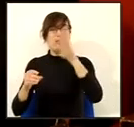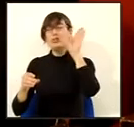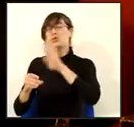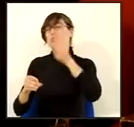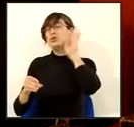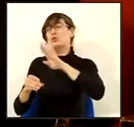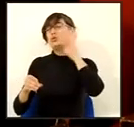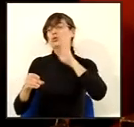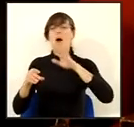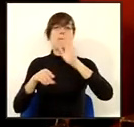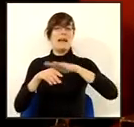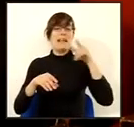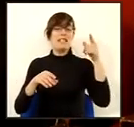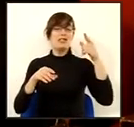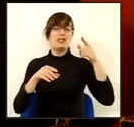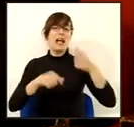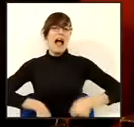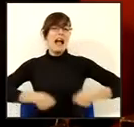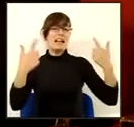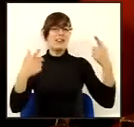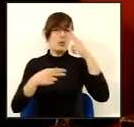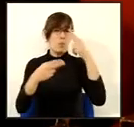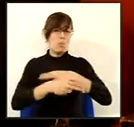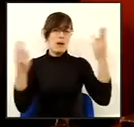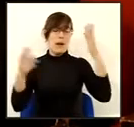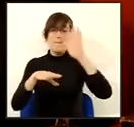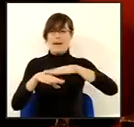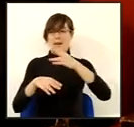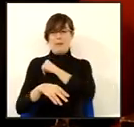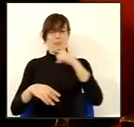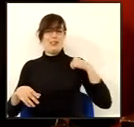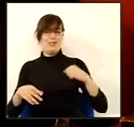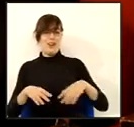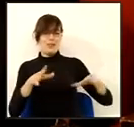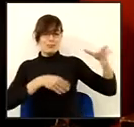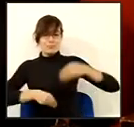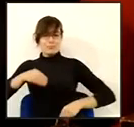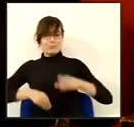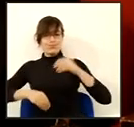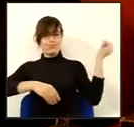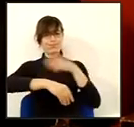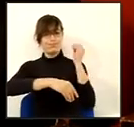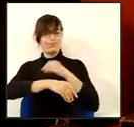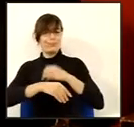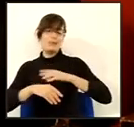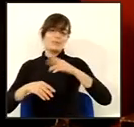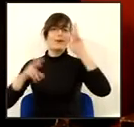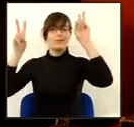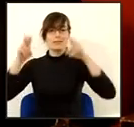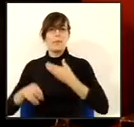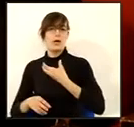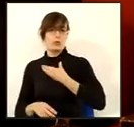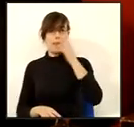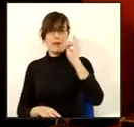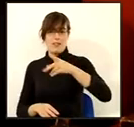del públic per aprofitament personal. Demanàvem en aquell mateix plenari, entre altres coses, que l'Ajuntament de Vic mostrés la